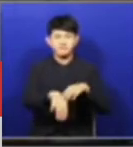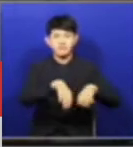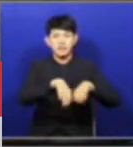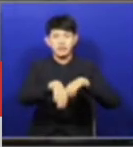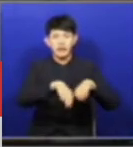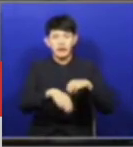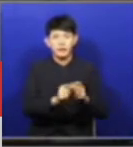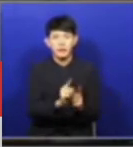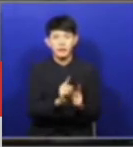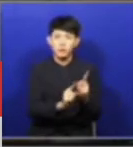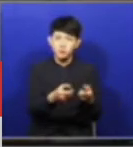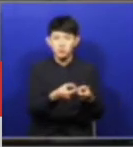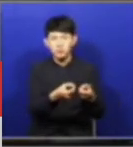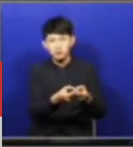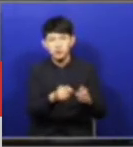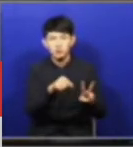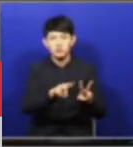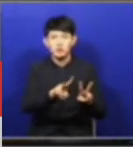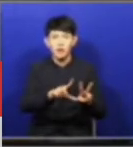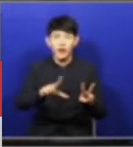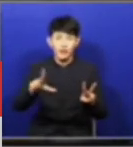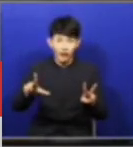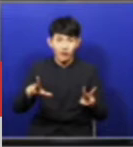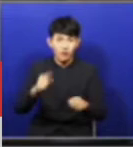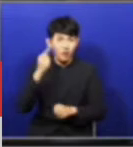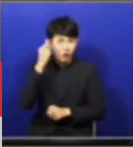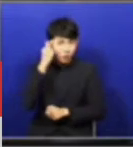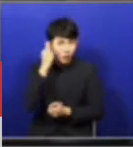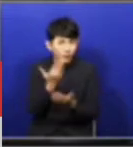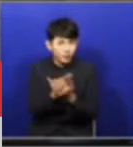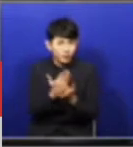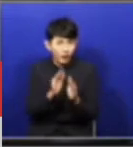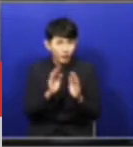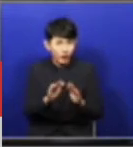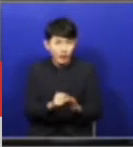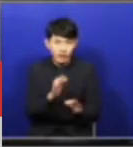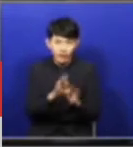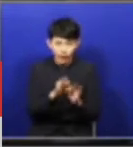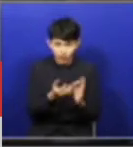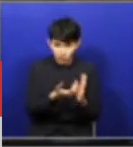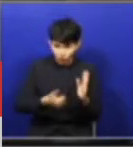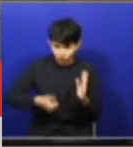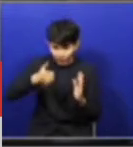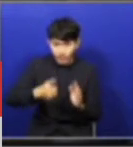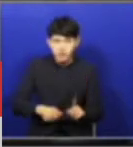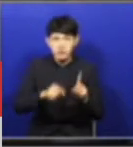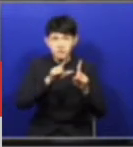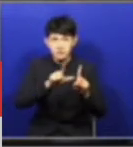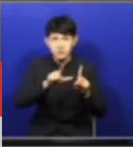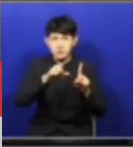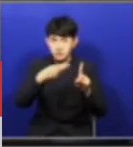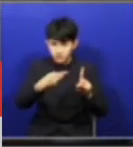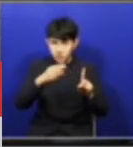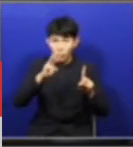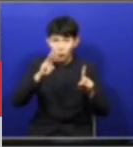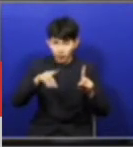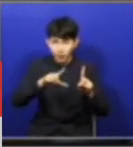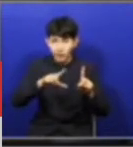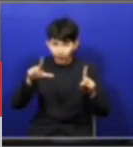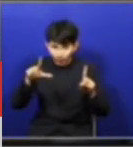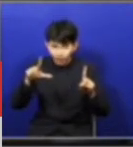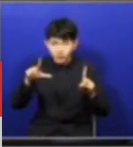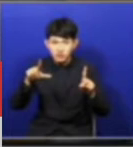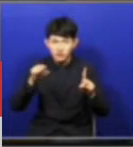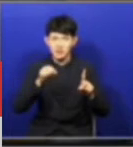ล้านบาทเนี่ยท่านประธานรู้ไหมครับมีเงินฝากบัญชีที่ไปธนาคารแล้วถอนได้เลยเนี่ยประมาณ 16,000 ล้านบาทเท่านั้นเอง